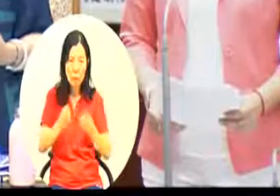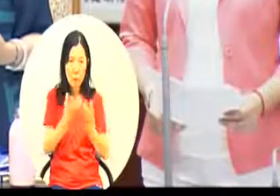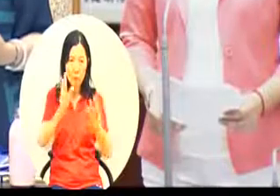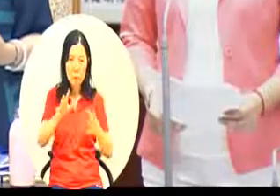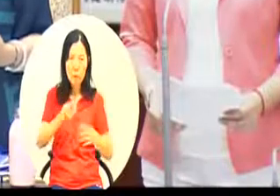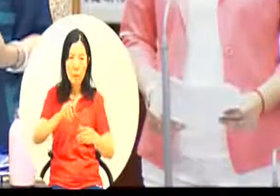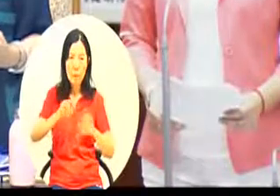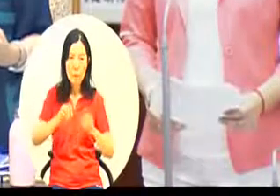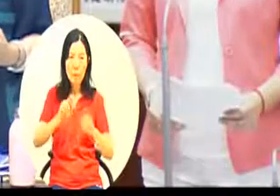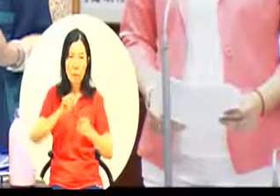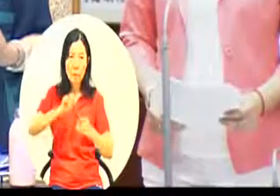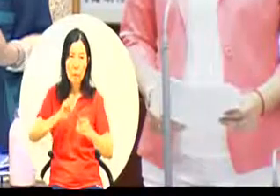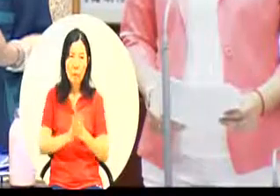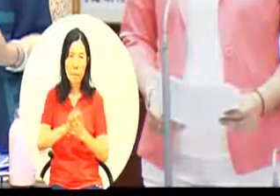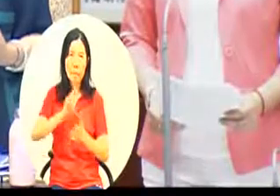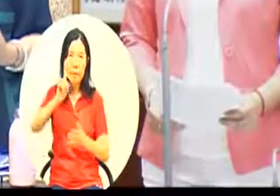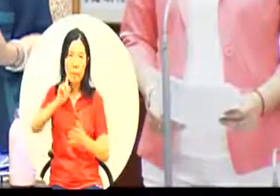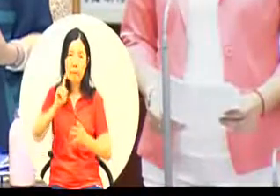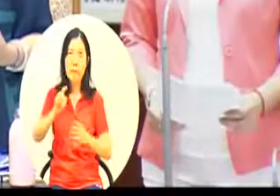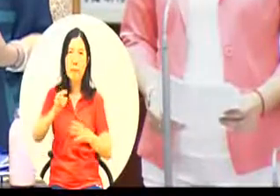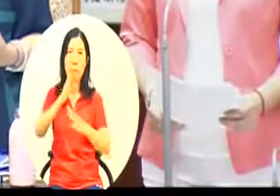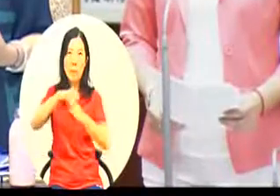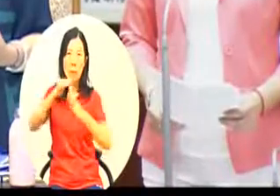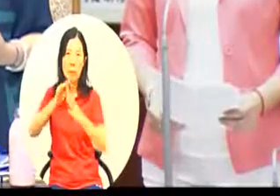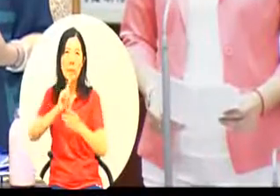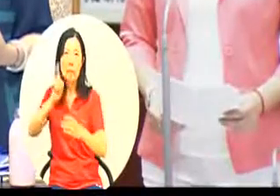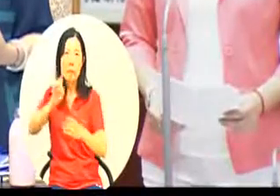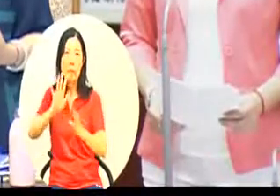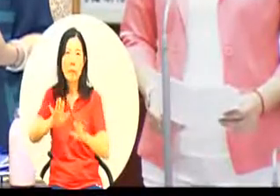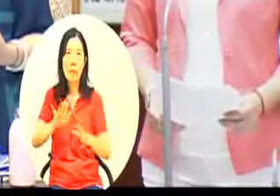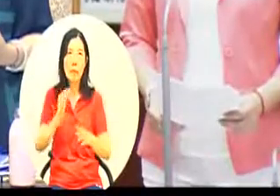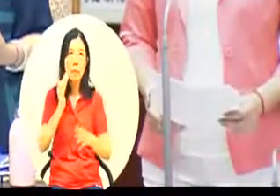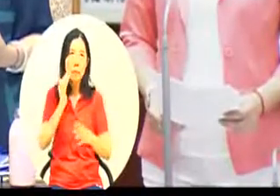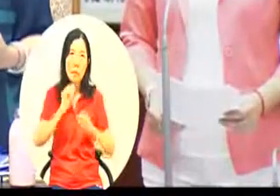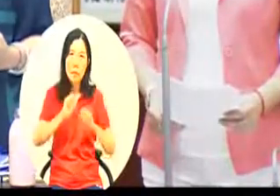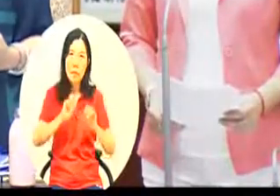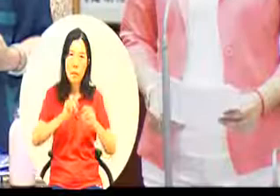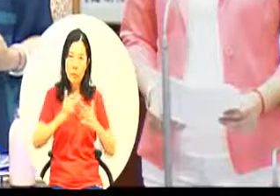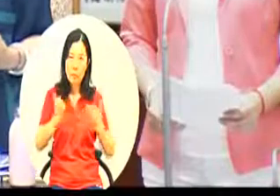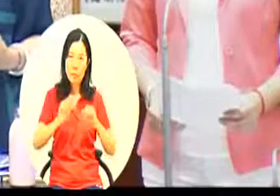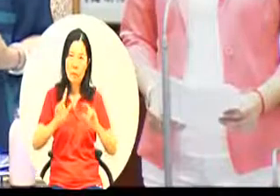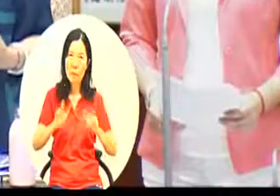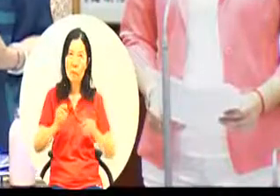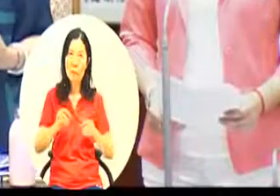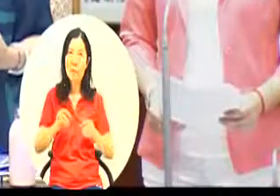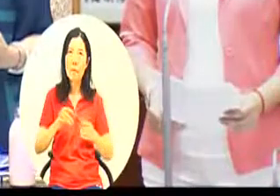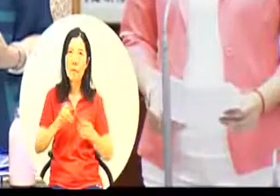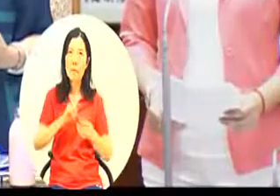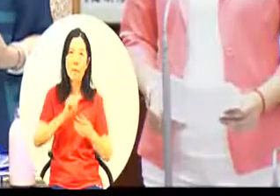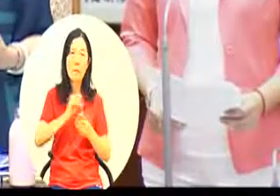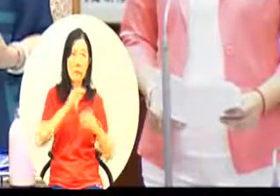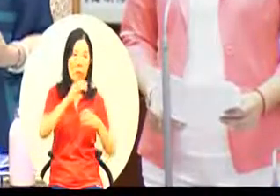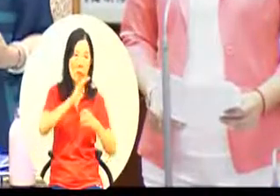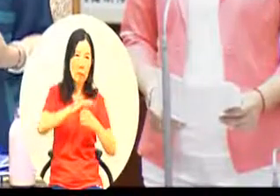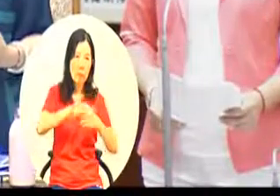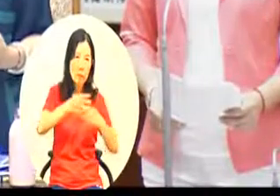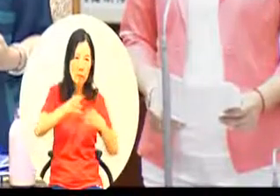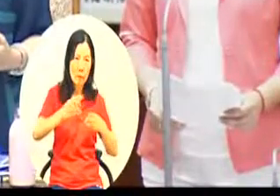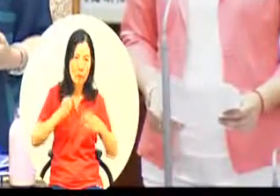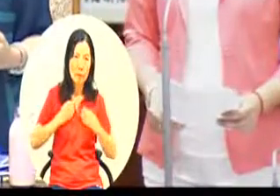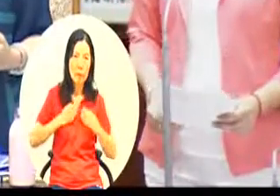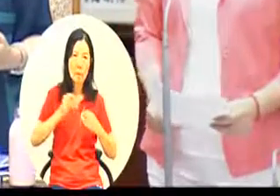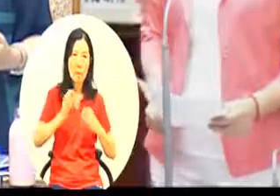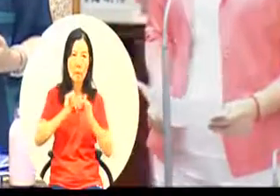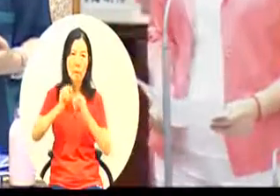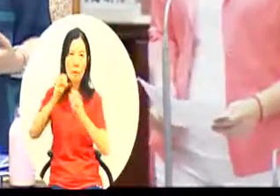补习班举发，同步向学校举发。如果他不是学生身份的话，他向补习班举发，向这个社会局举